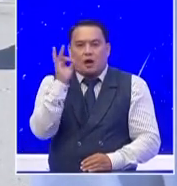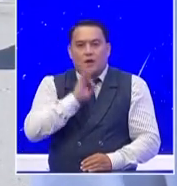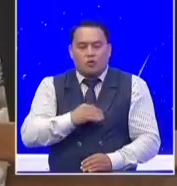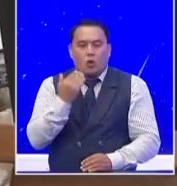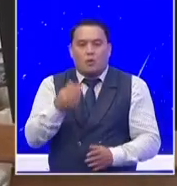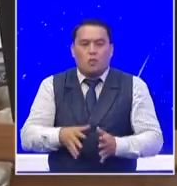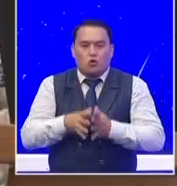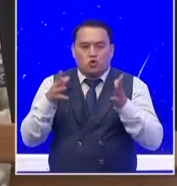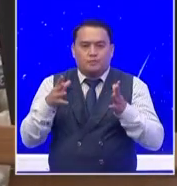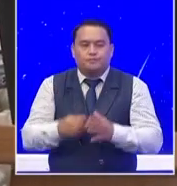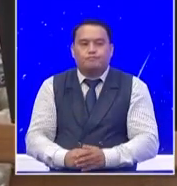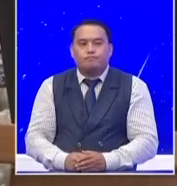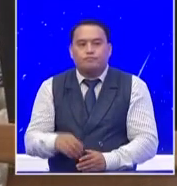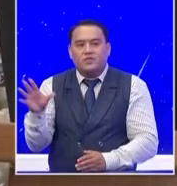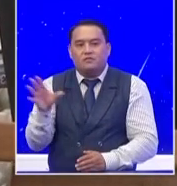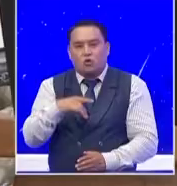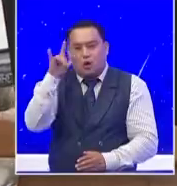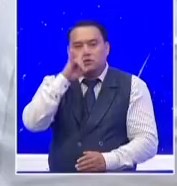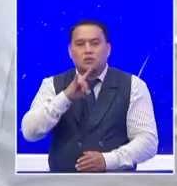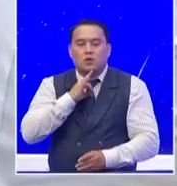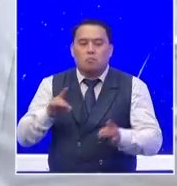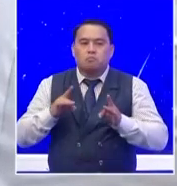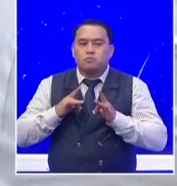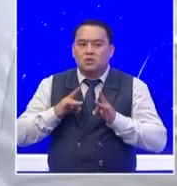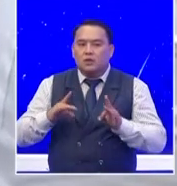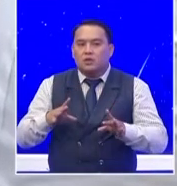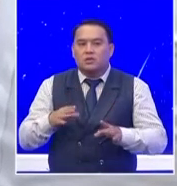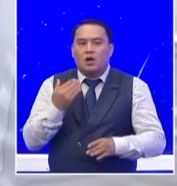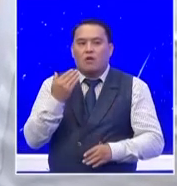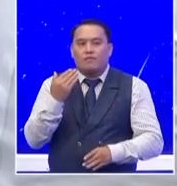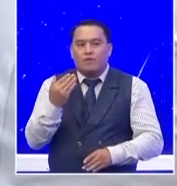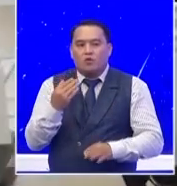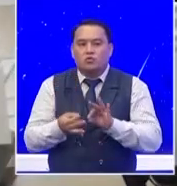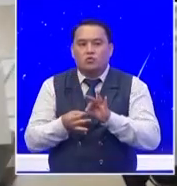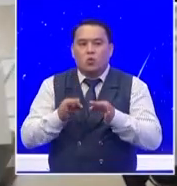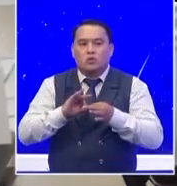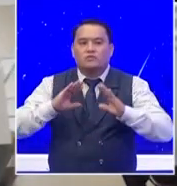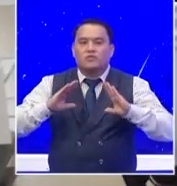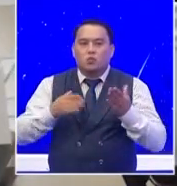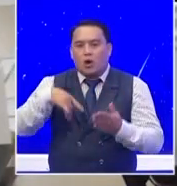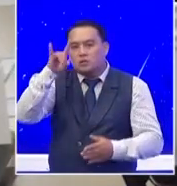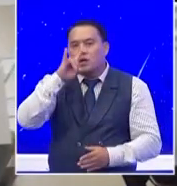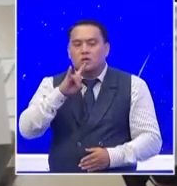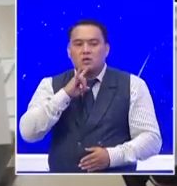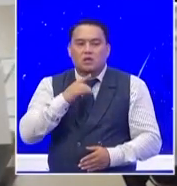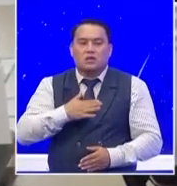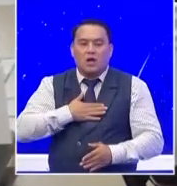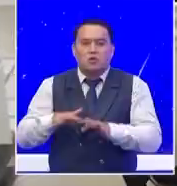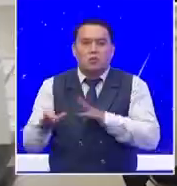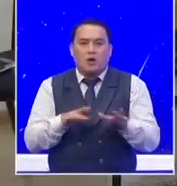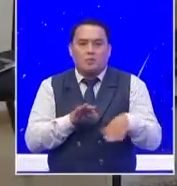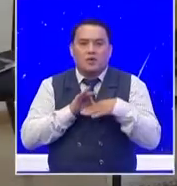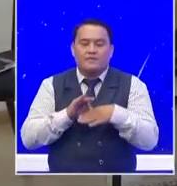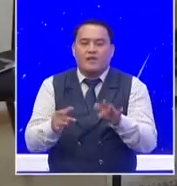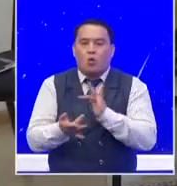побольше. Сегодня по всей стране отмечают юбилей Абая Кунанбаева. Однако из-за сложившейся ситуации в стране большинство мероприятий проходит